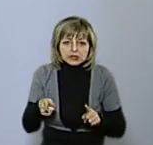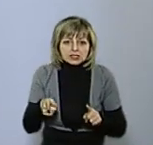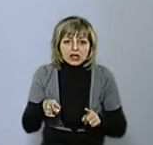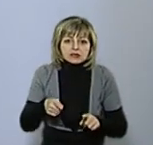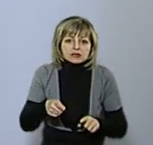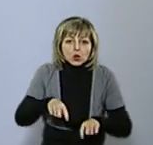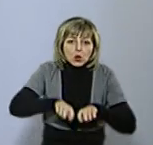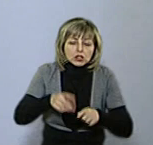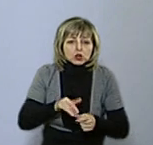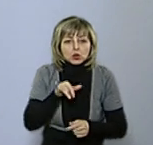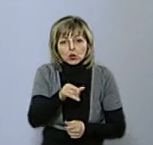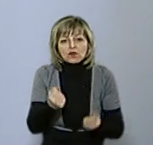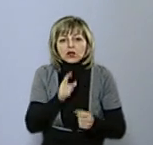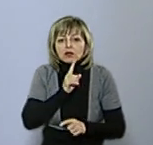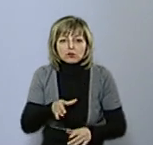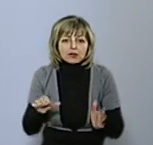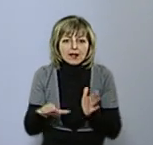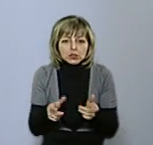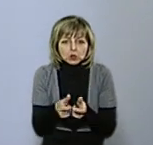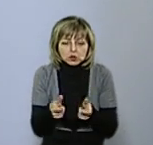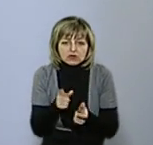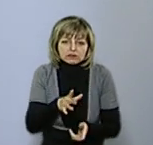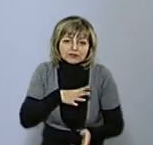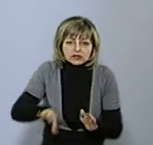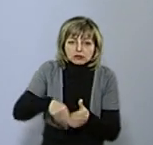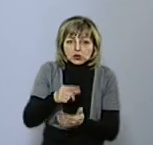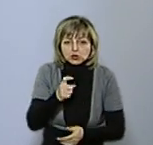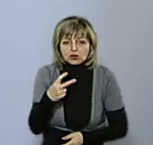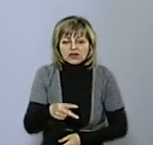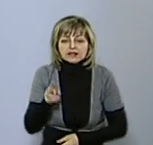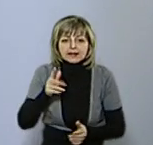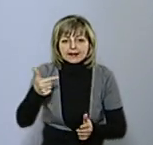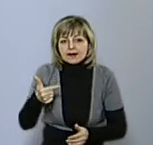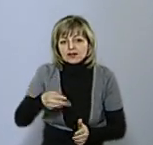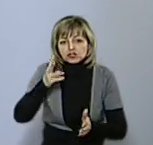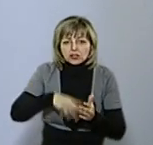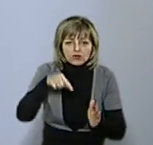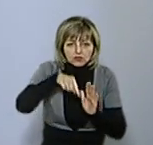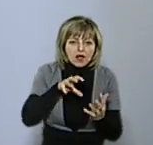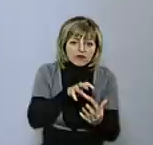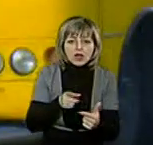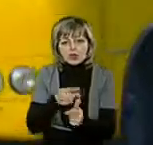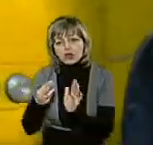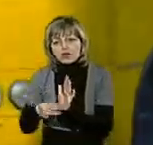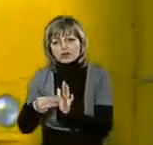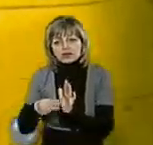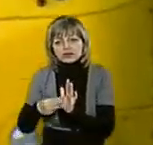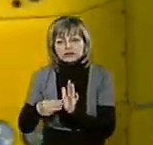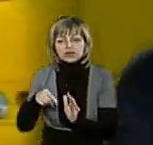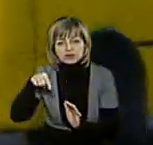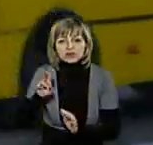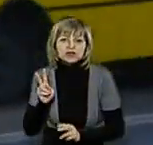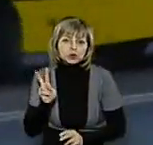у водія не буде електронного квитка, то він буде вимушений заплатити 120 гривень штрафу в автобусі або 80 в тролейбусі. Один